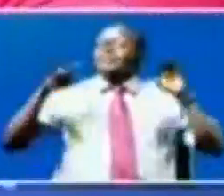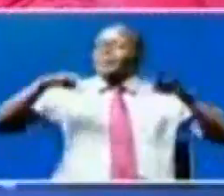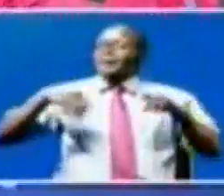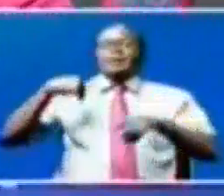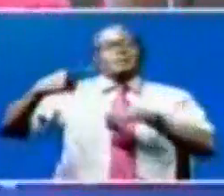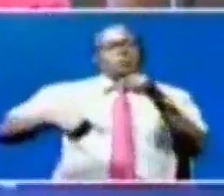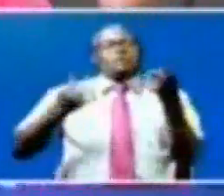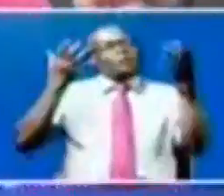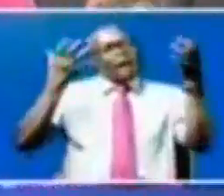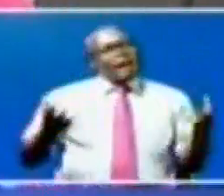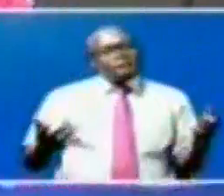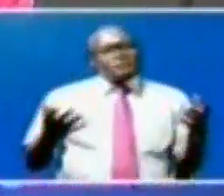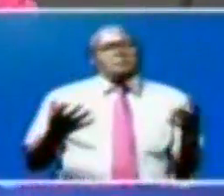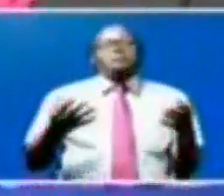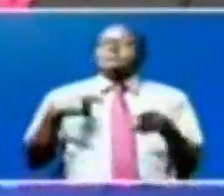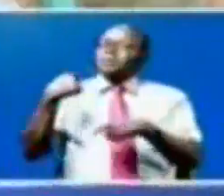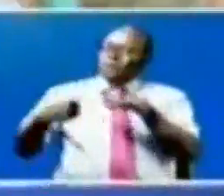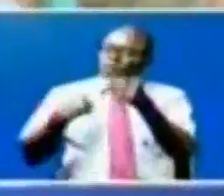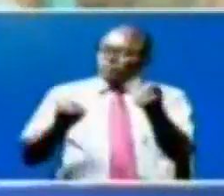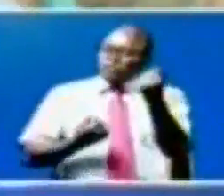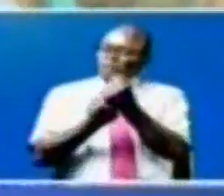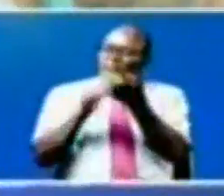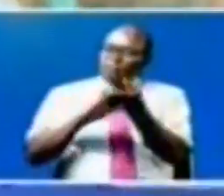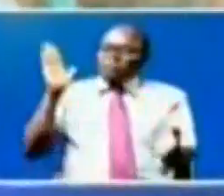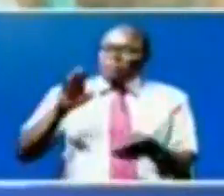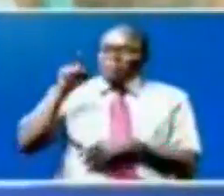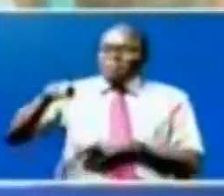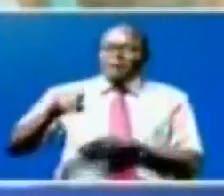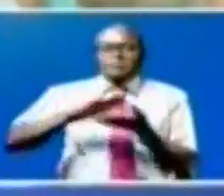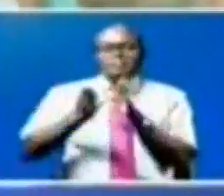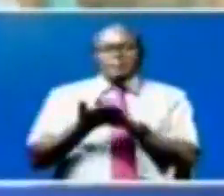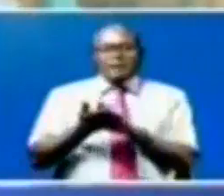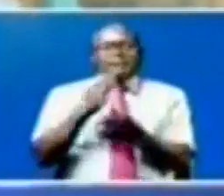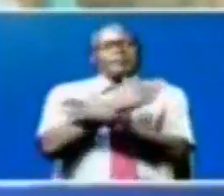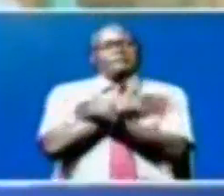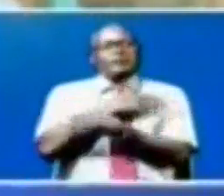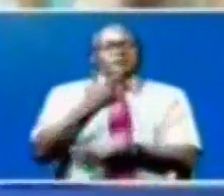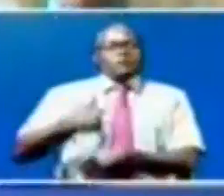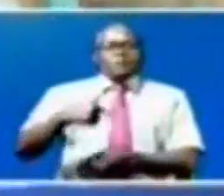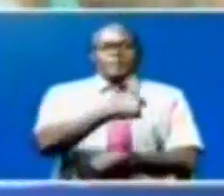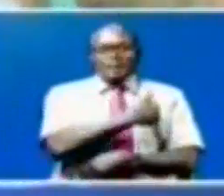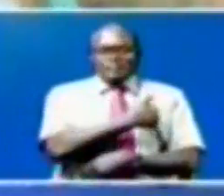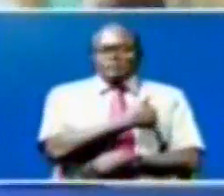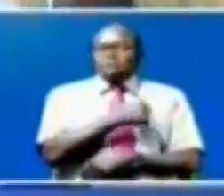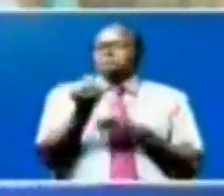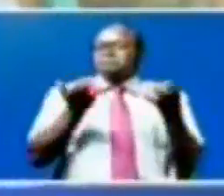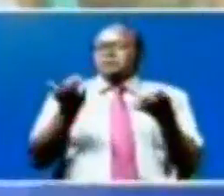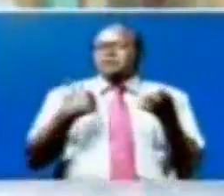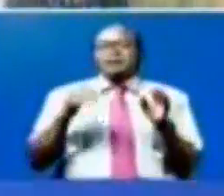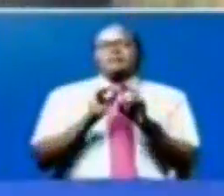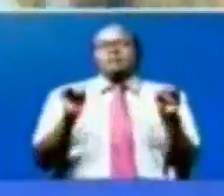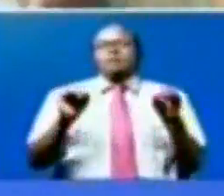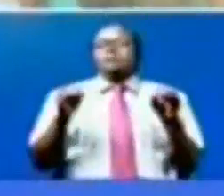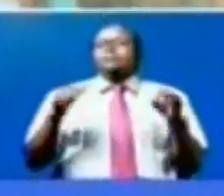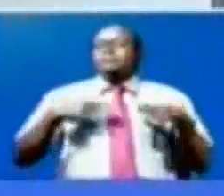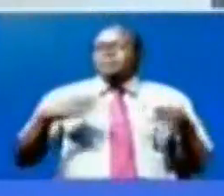ukijaribu kuweka mamvuli, mvua bado inanyesha. Endelea kutengeneza urafiki na sisi. Na sisi, we have no business with the people who